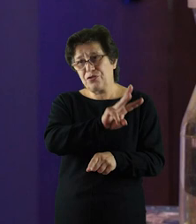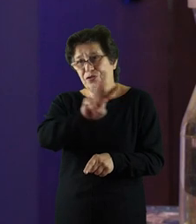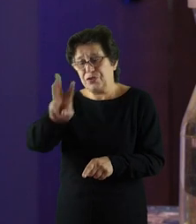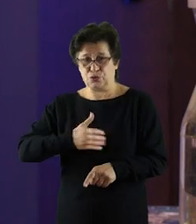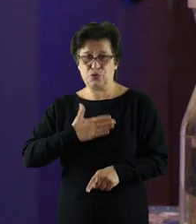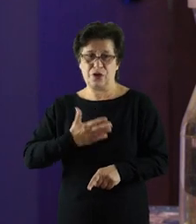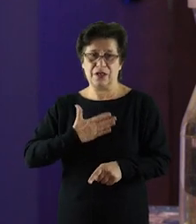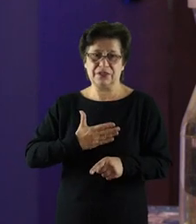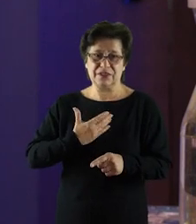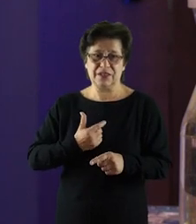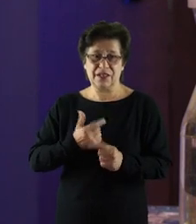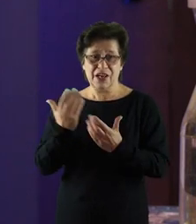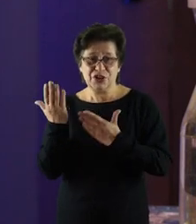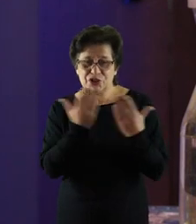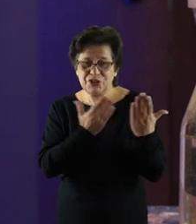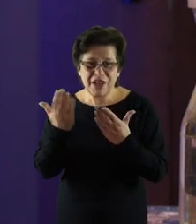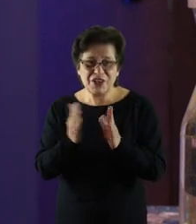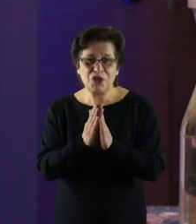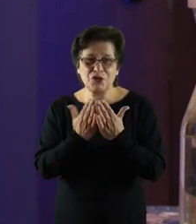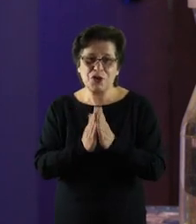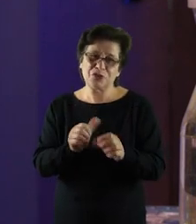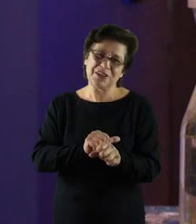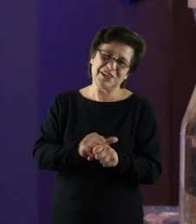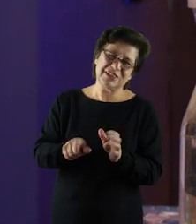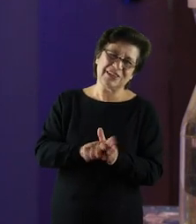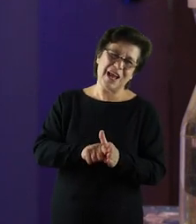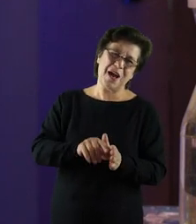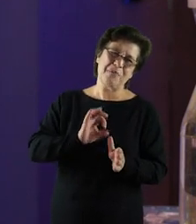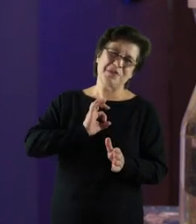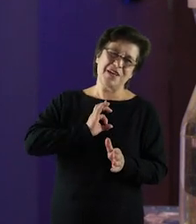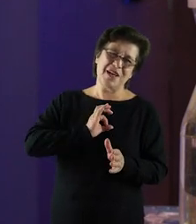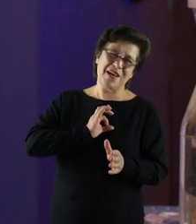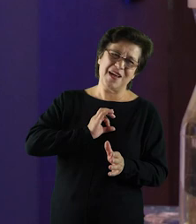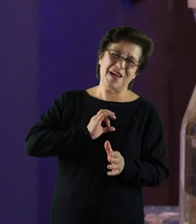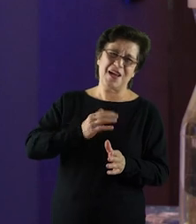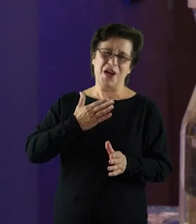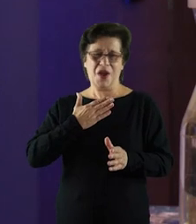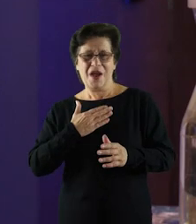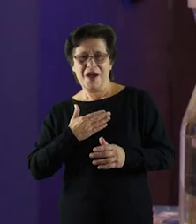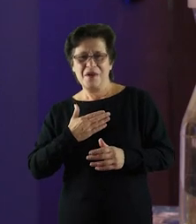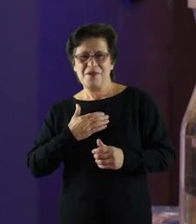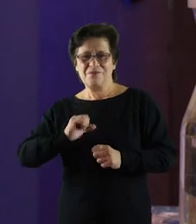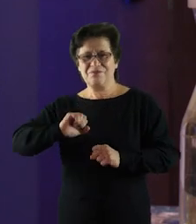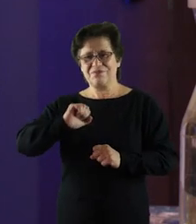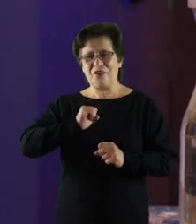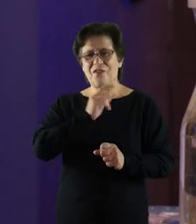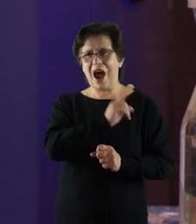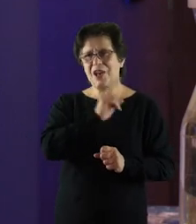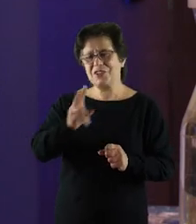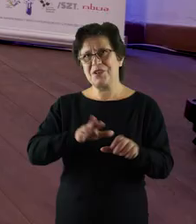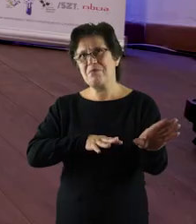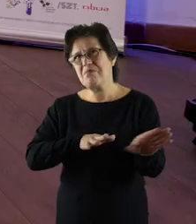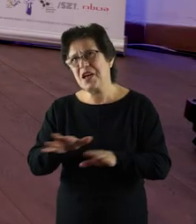Dlatego czytanie książek jest dla mnie nie tylko taką przygodą, która pozwala mi być w każdym miejscu